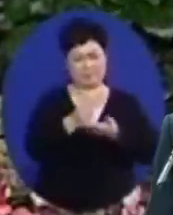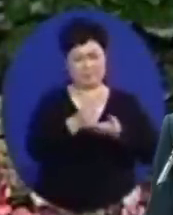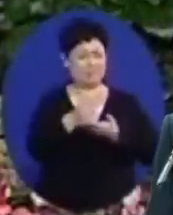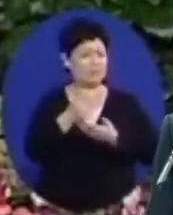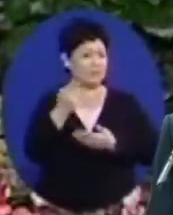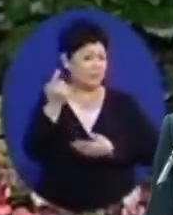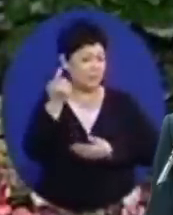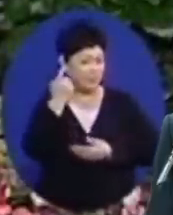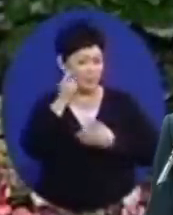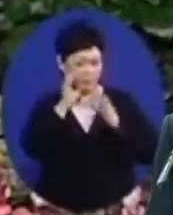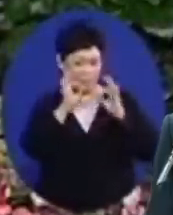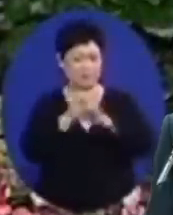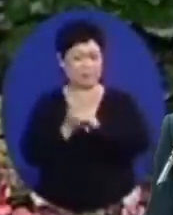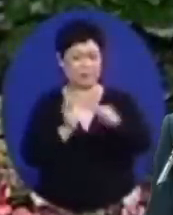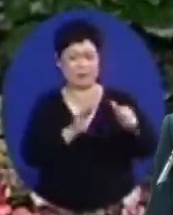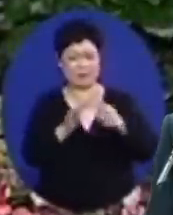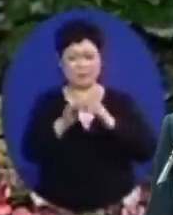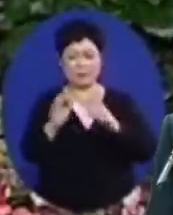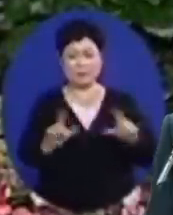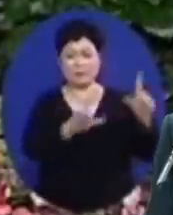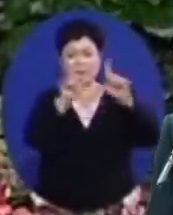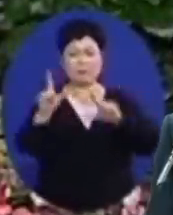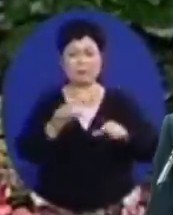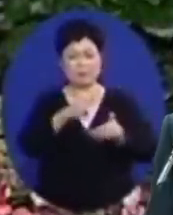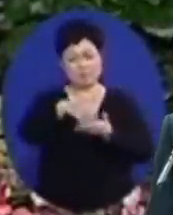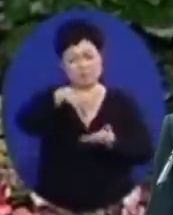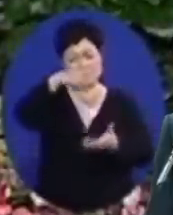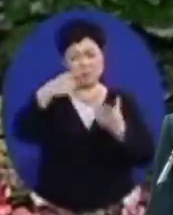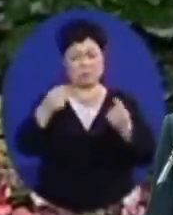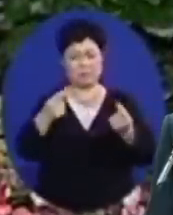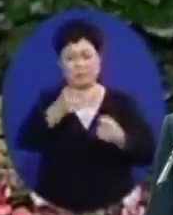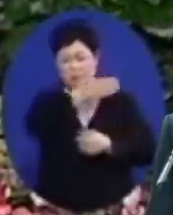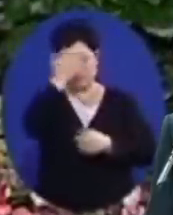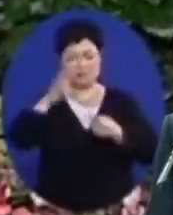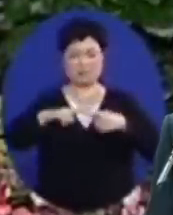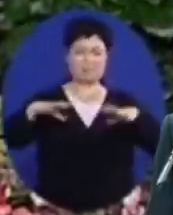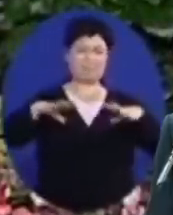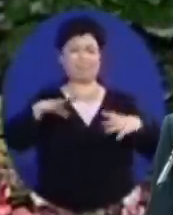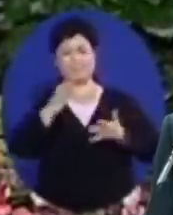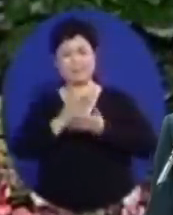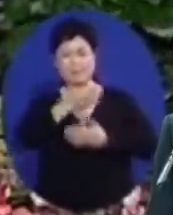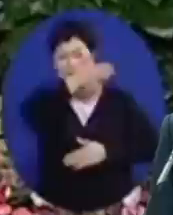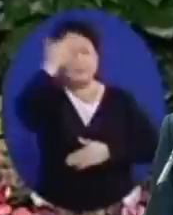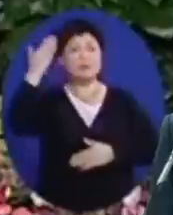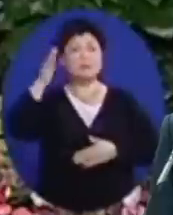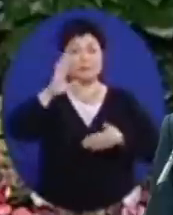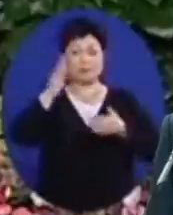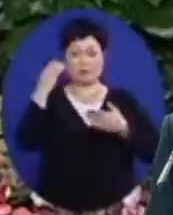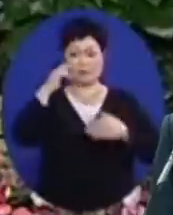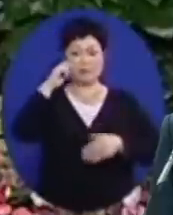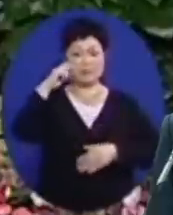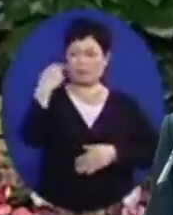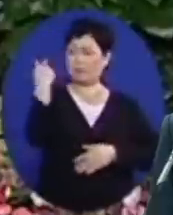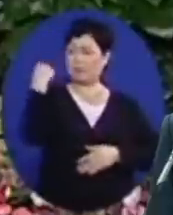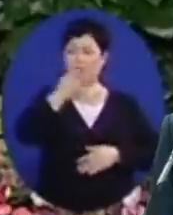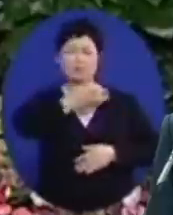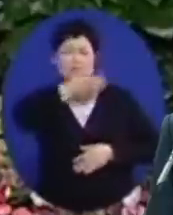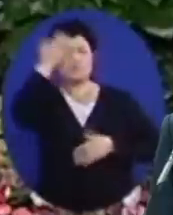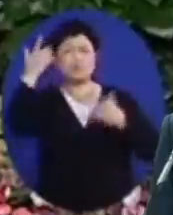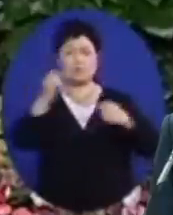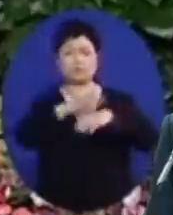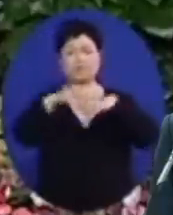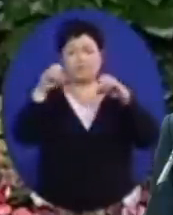들어보십시오. 인생이란 물거품, 청춘을 자랑하지 마라. 젊은 청춘 되돌아보니 꿈만 갖고